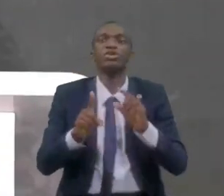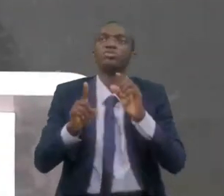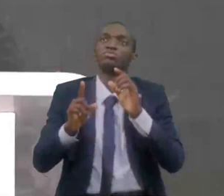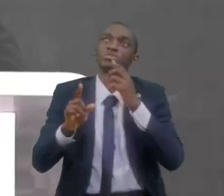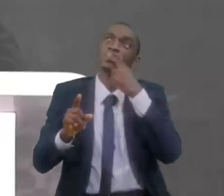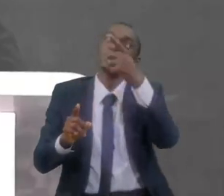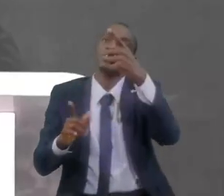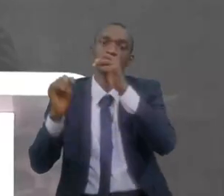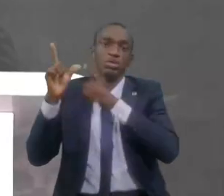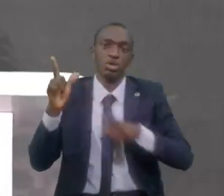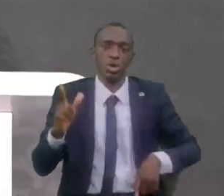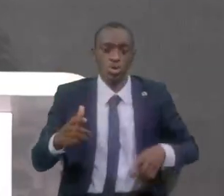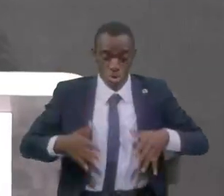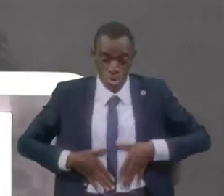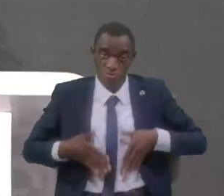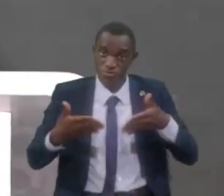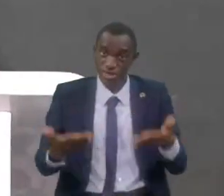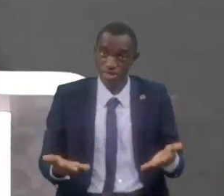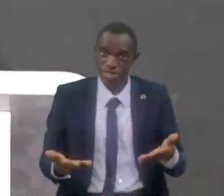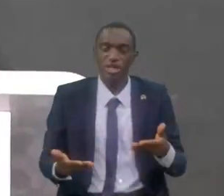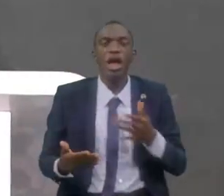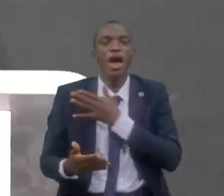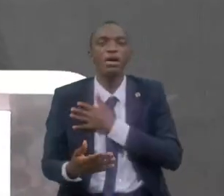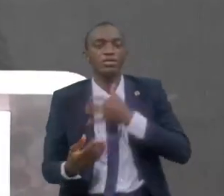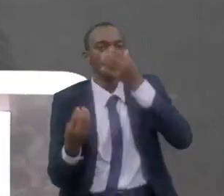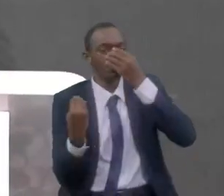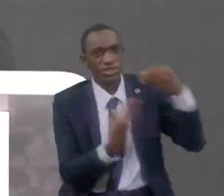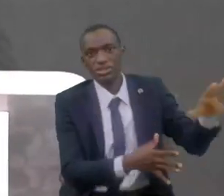Seigneur. Confesse.